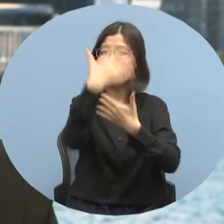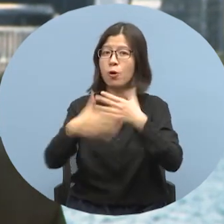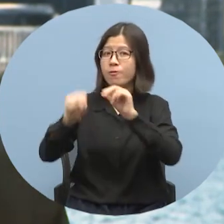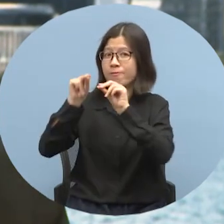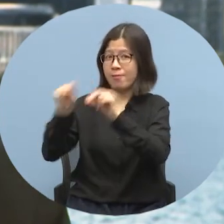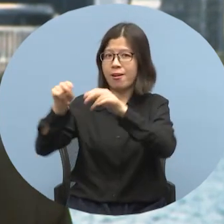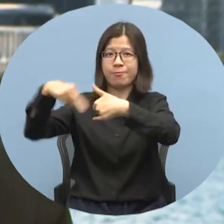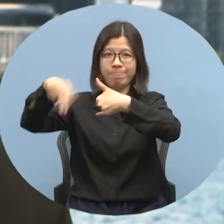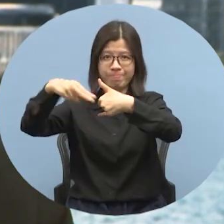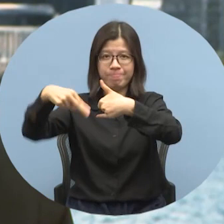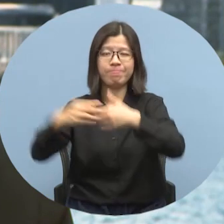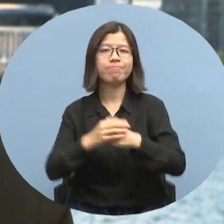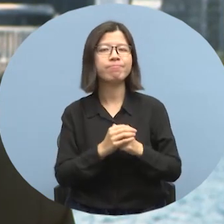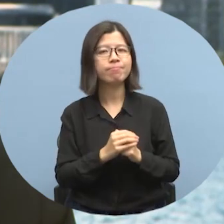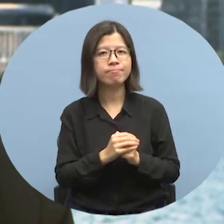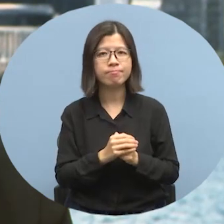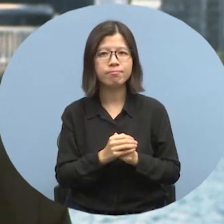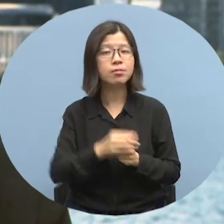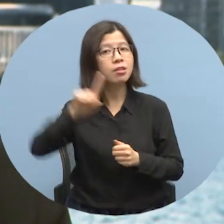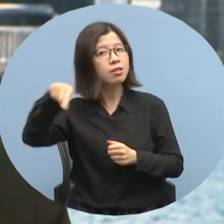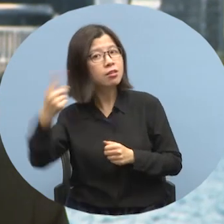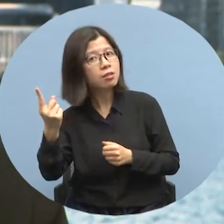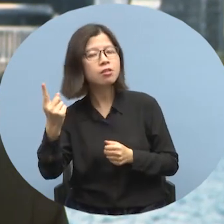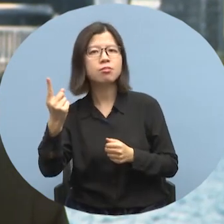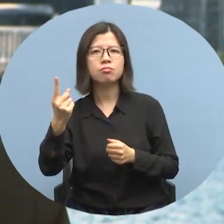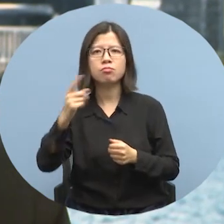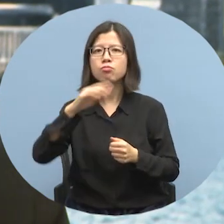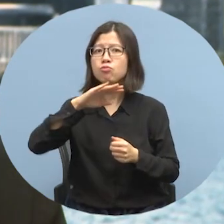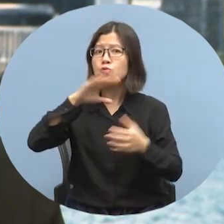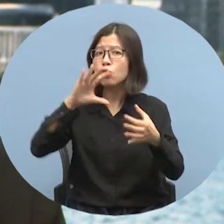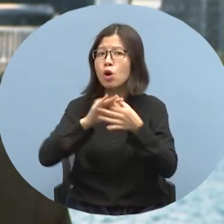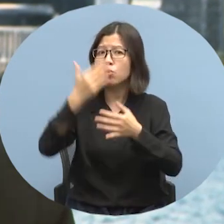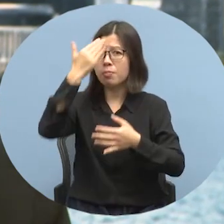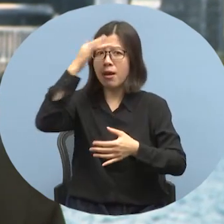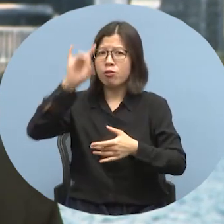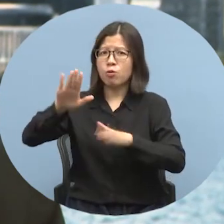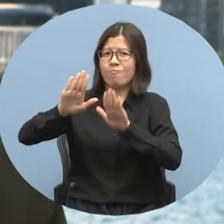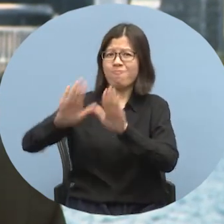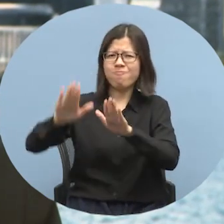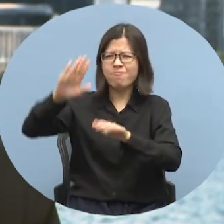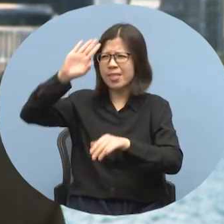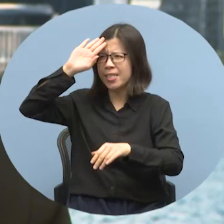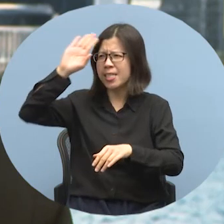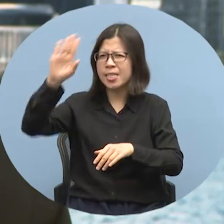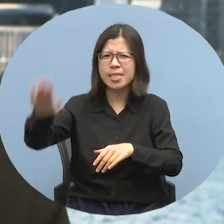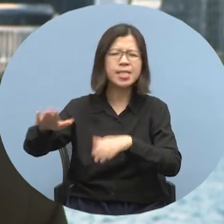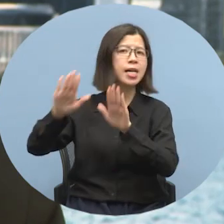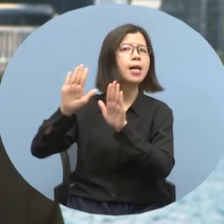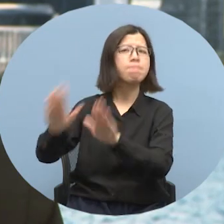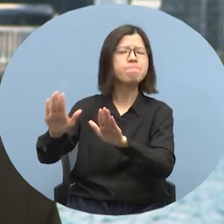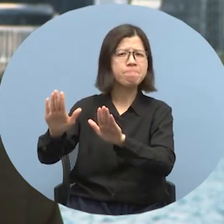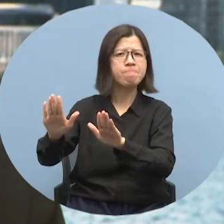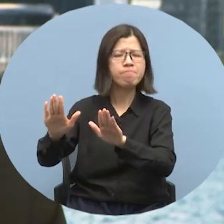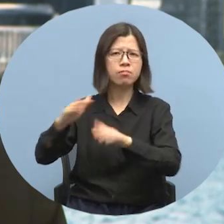檢測嘅工作。另一方面咧，長遠從嗰個防疫嘅角度咧，我哋覺得咧係